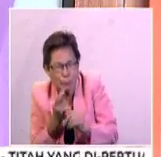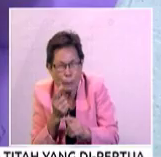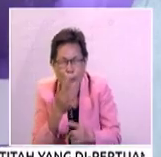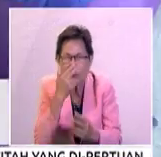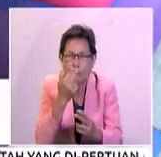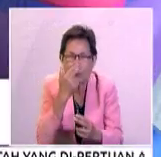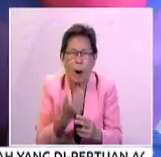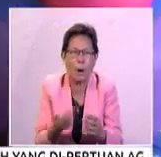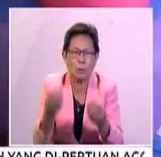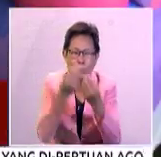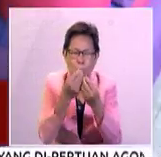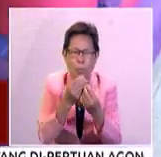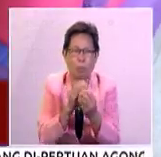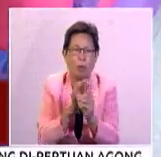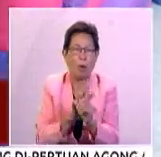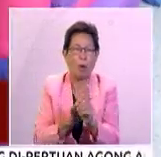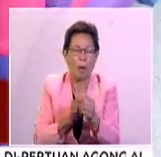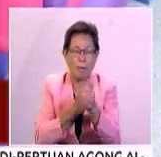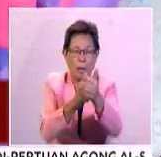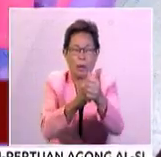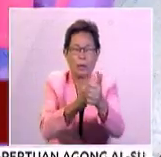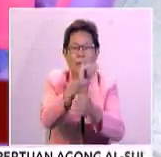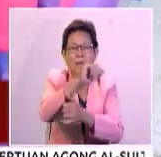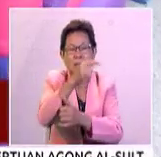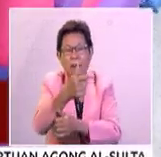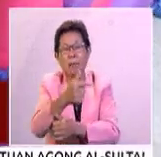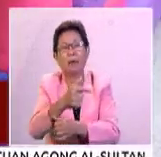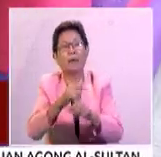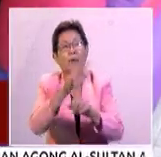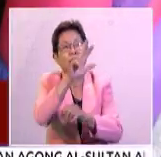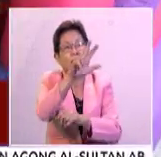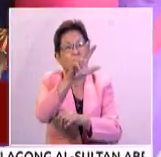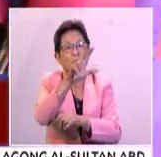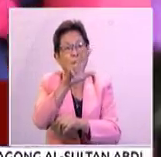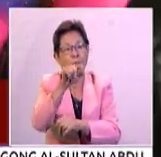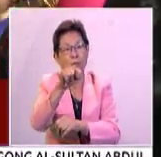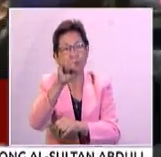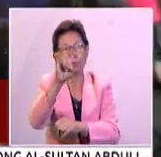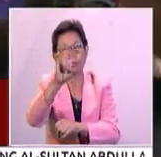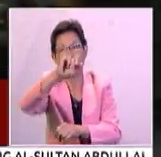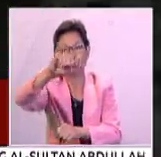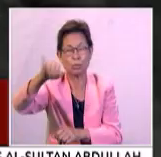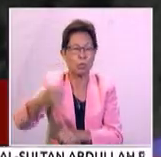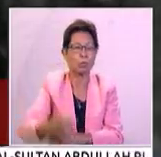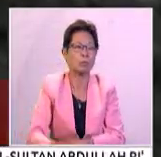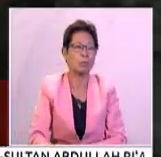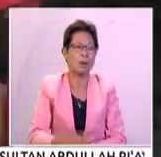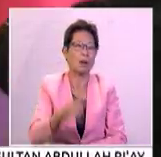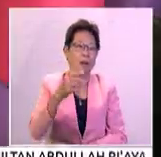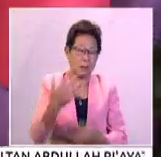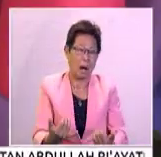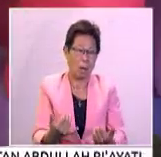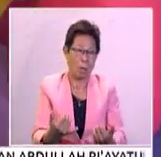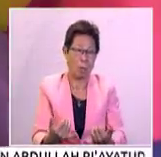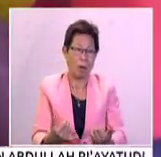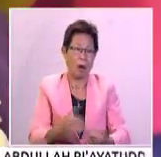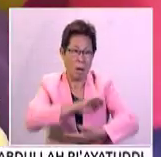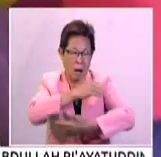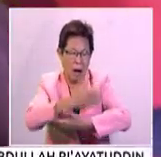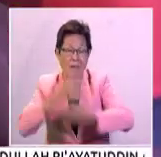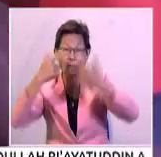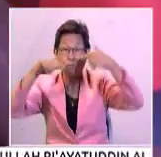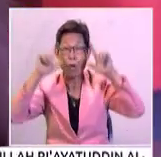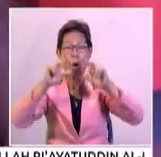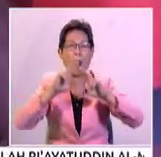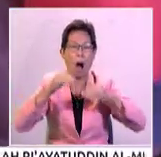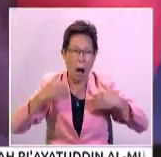mencatat jumlah pengikut di laman Instagram seramai 3.7 juta. Lara sehingga kini dikatakan antara anak selebriti